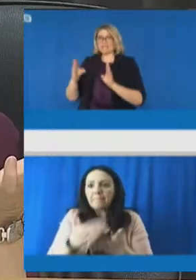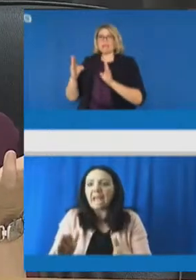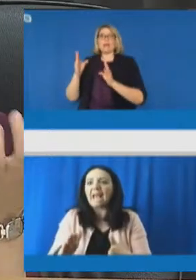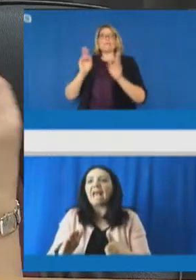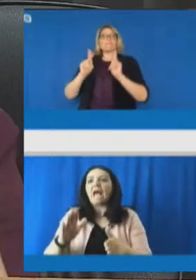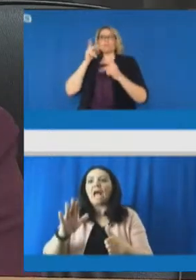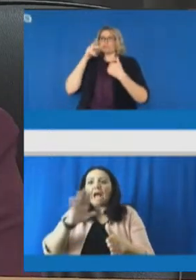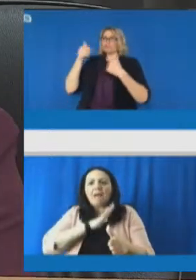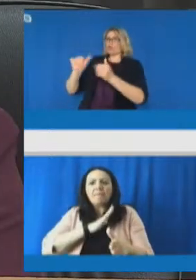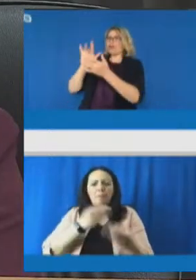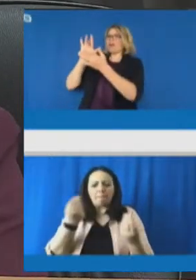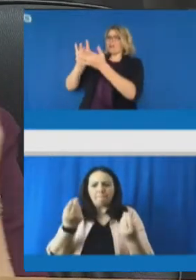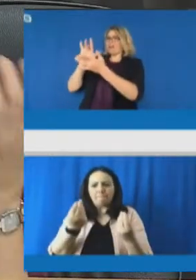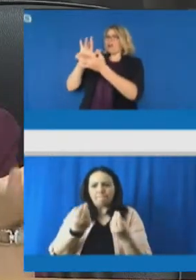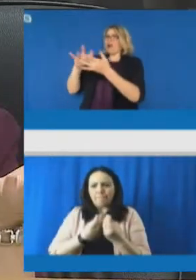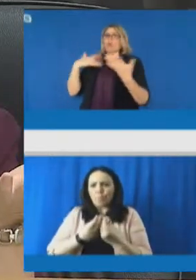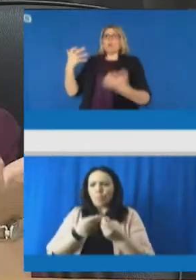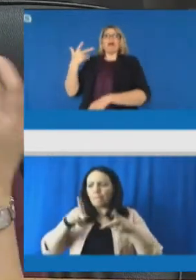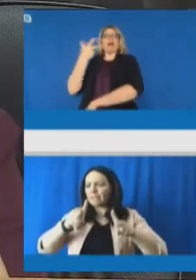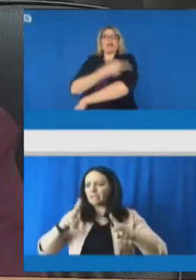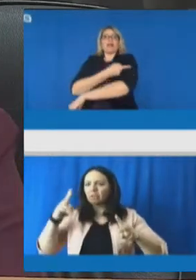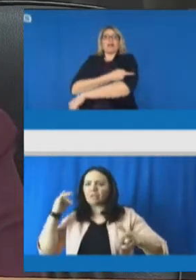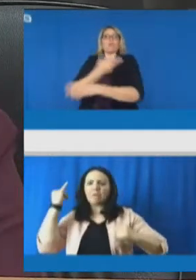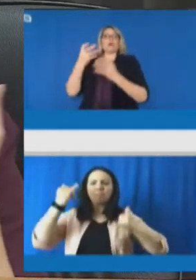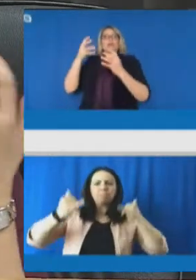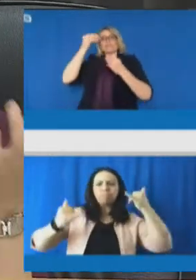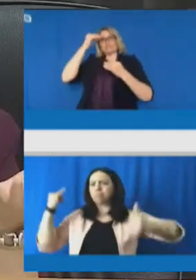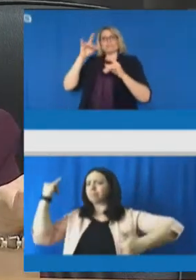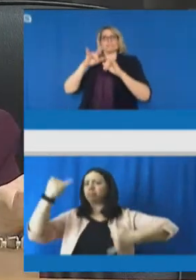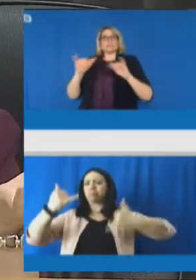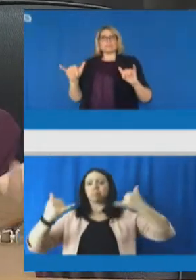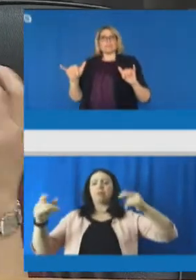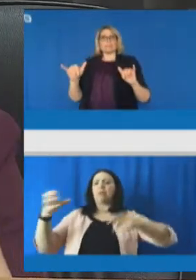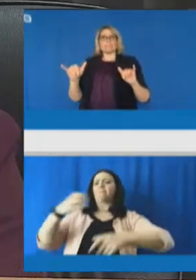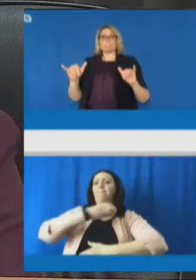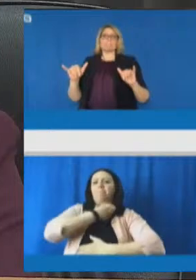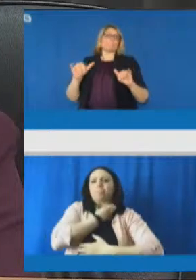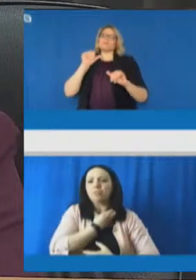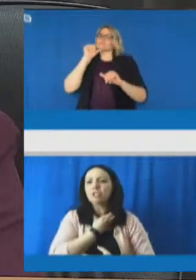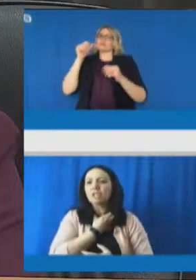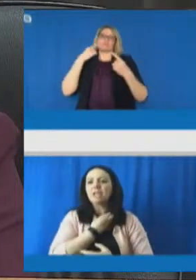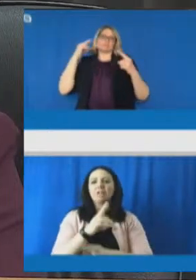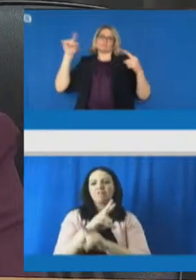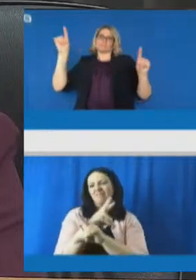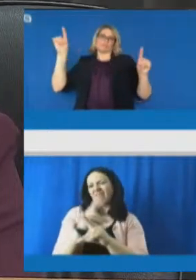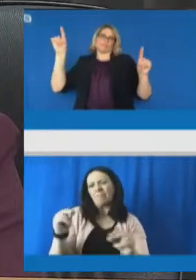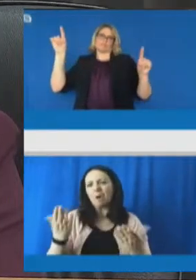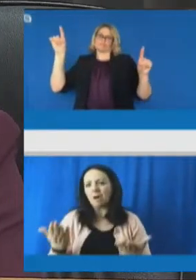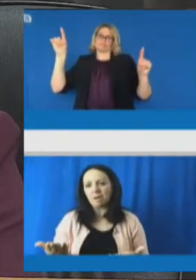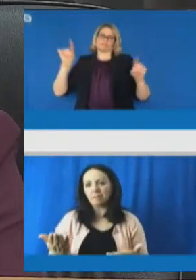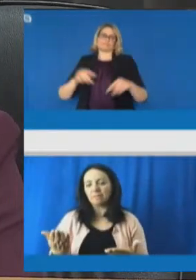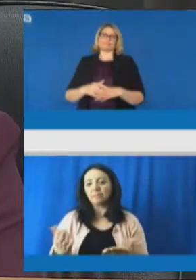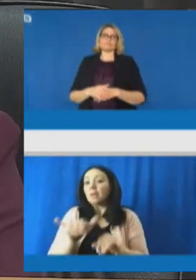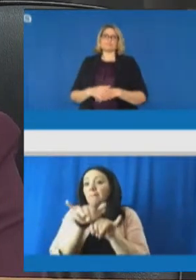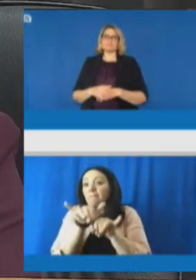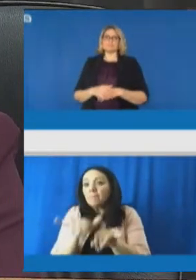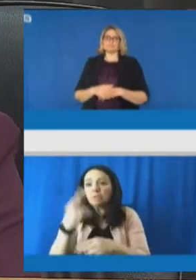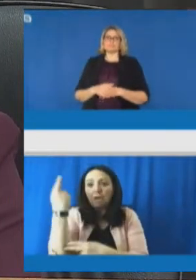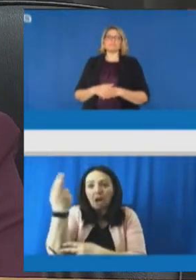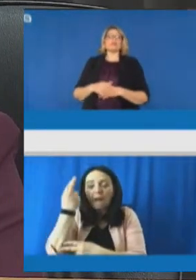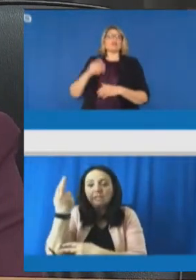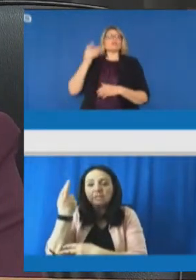d'un réseau, attendez votre tour. On va donner toute l'information au fur et à mesure qu'on l'a. Et le